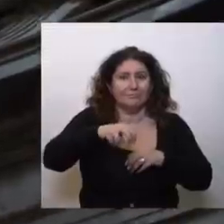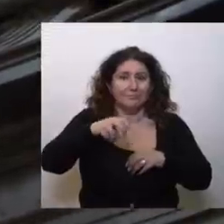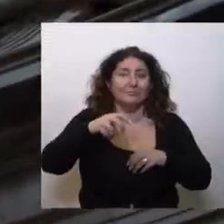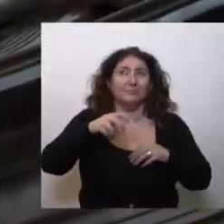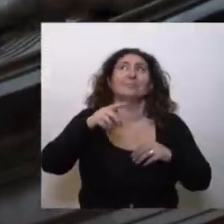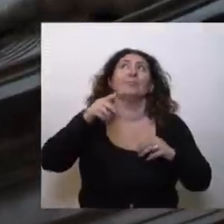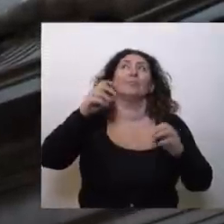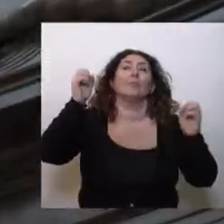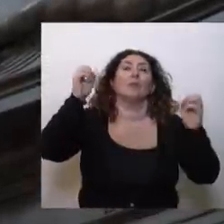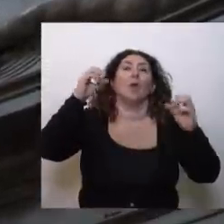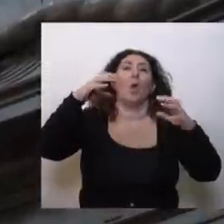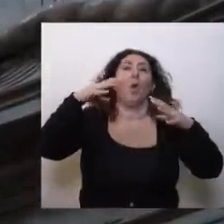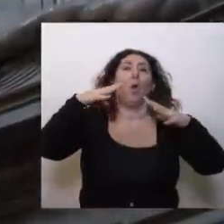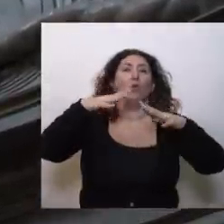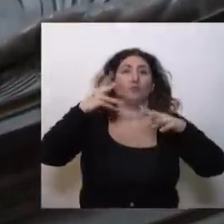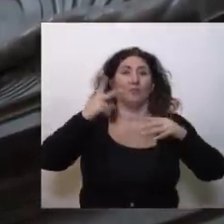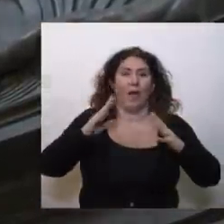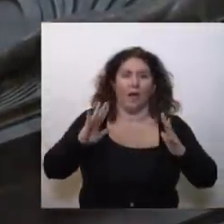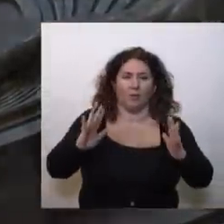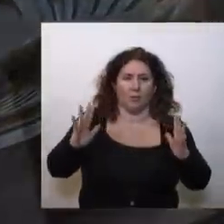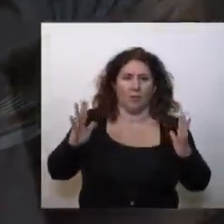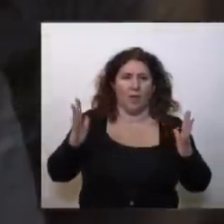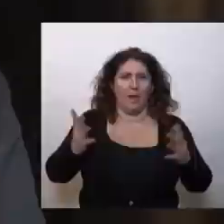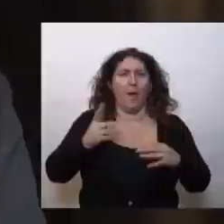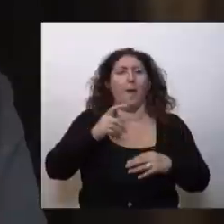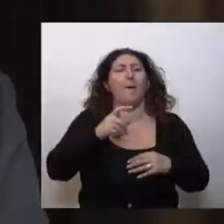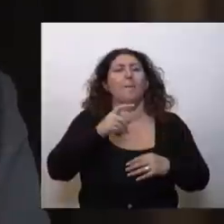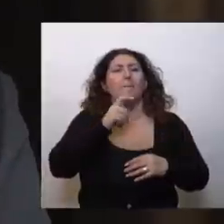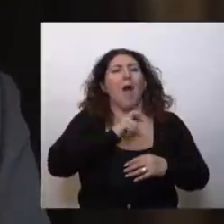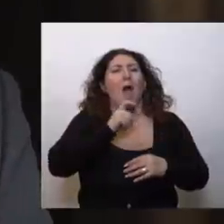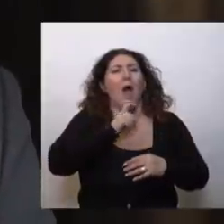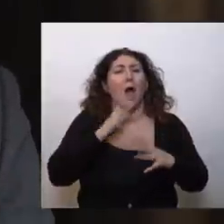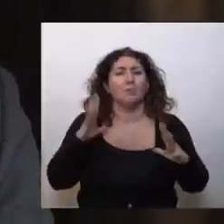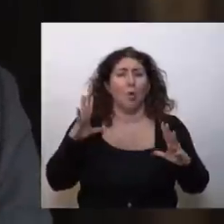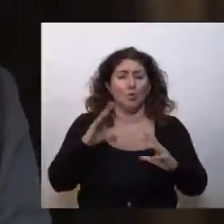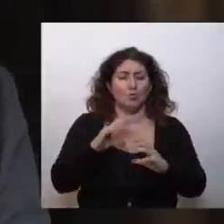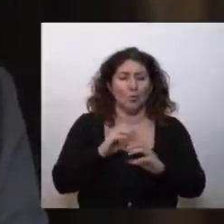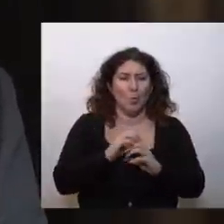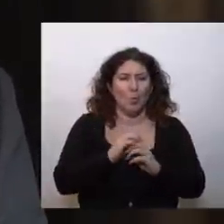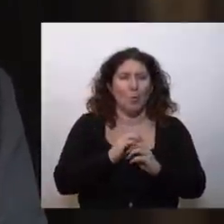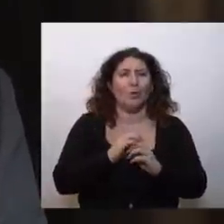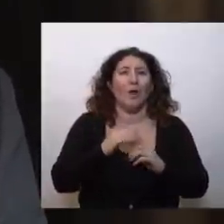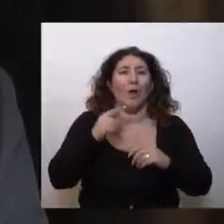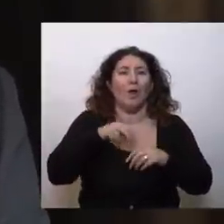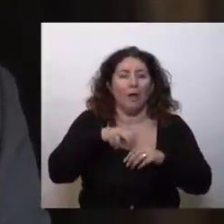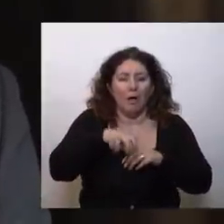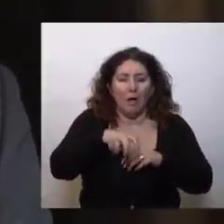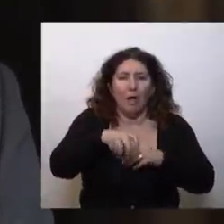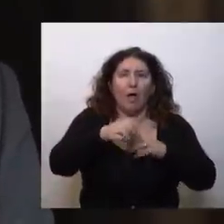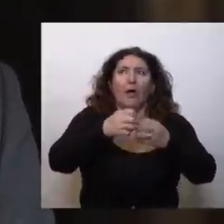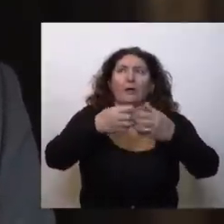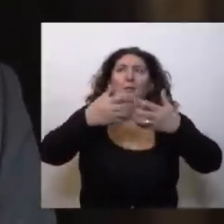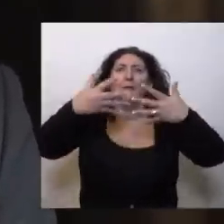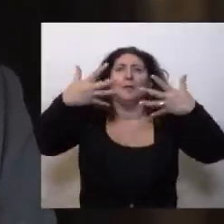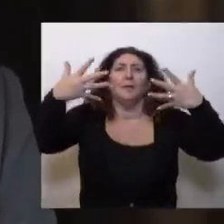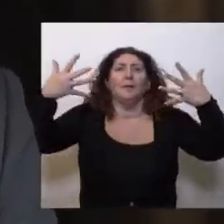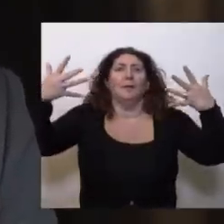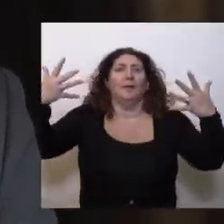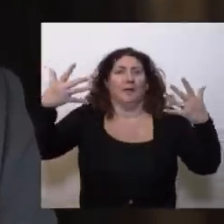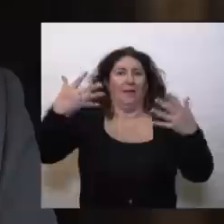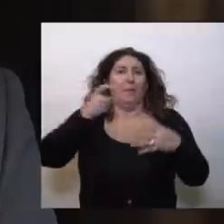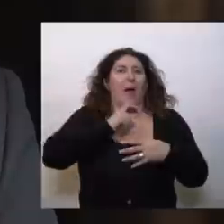molto scuri e diventano più grigi man mano che l'architettura cresce in altezza. Oltre a